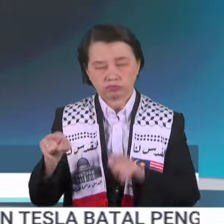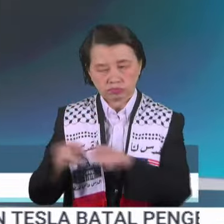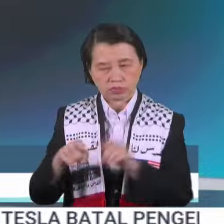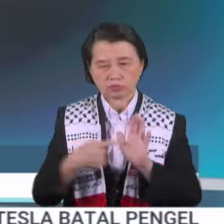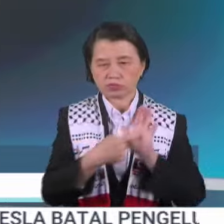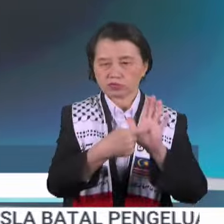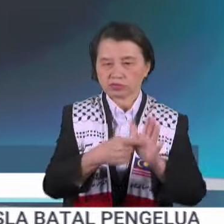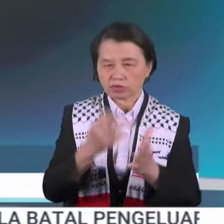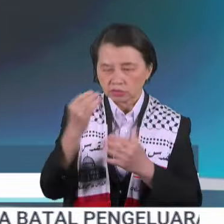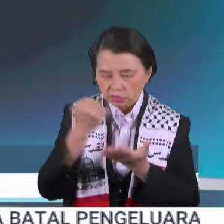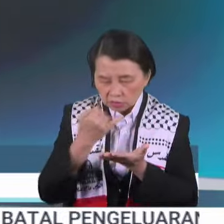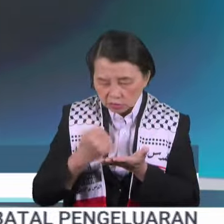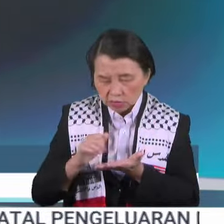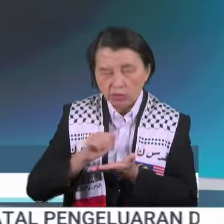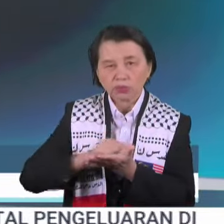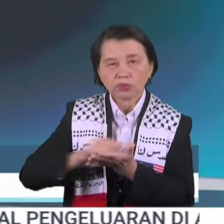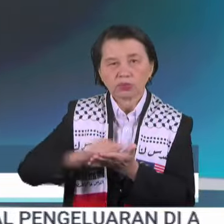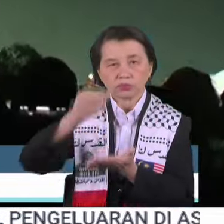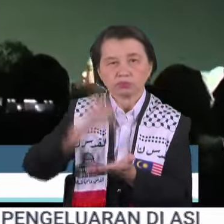menampilkan kehalusan seni batik.